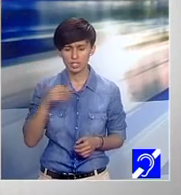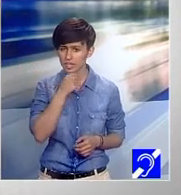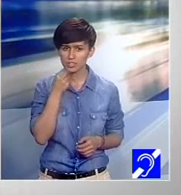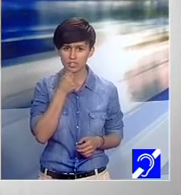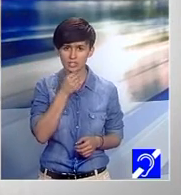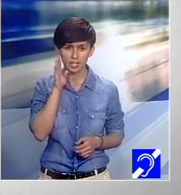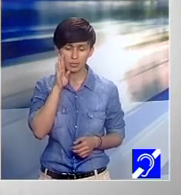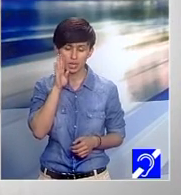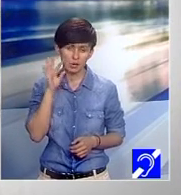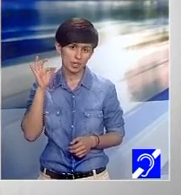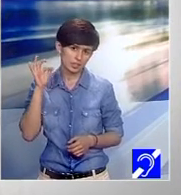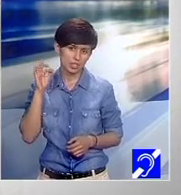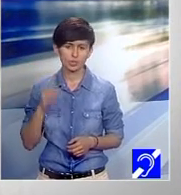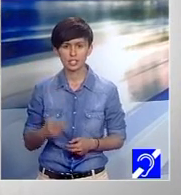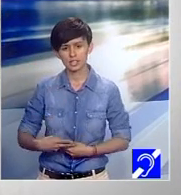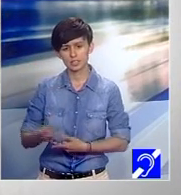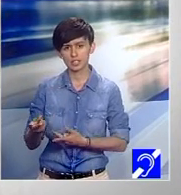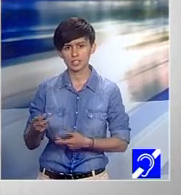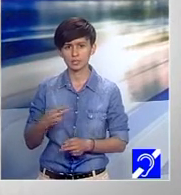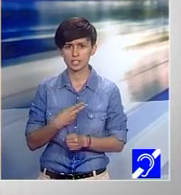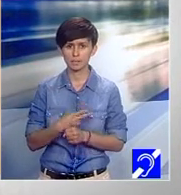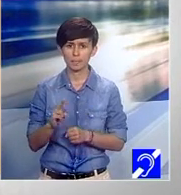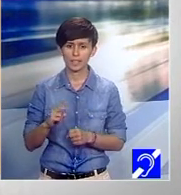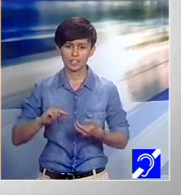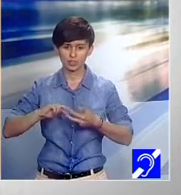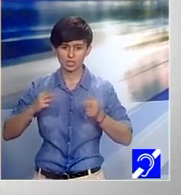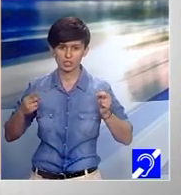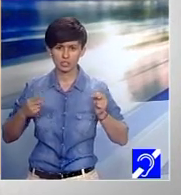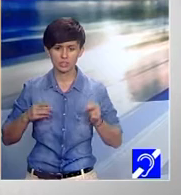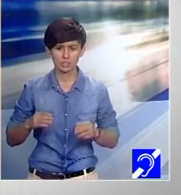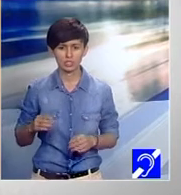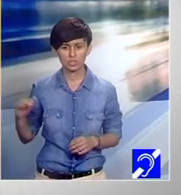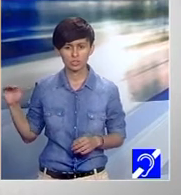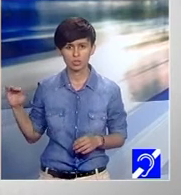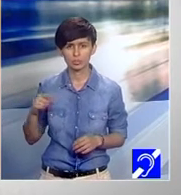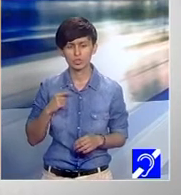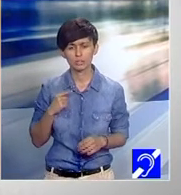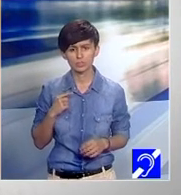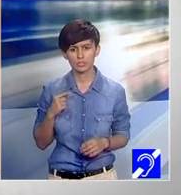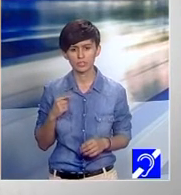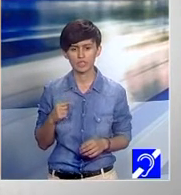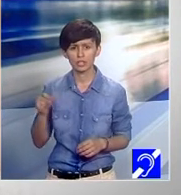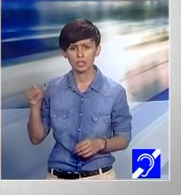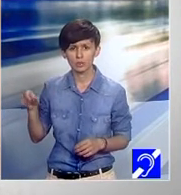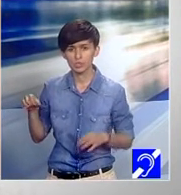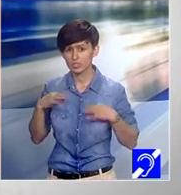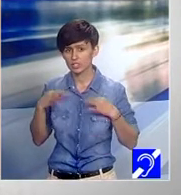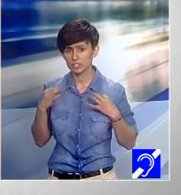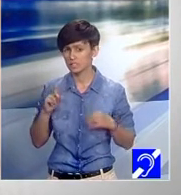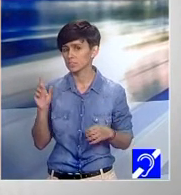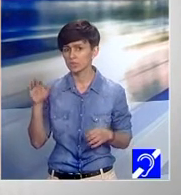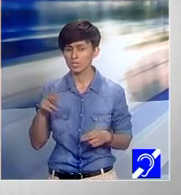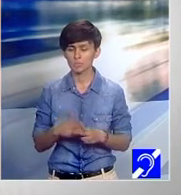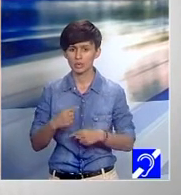mama, ori tata să transmită defectul genetic și atunci copilul va fi purtător sănătos, deci nu va face boala niciodată, pentru